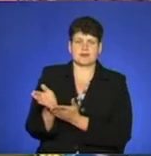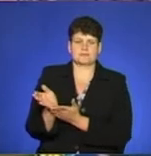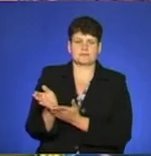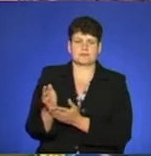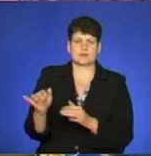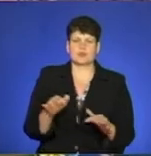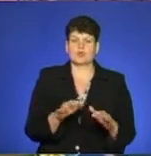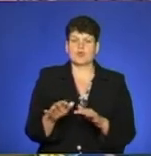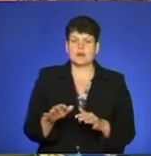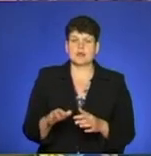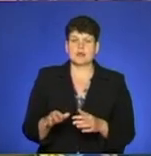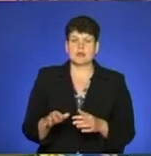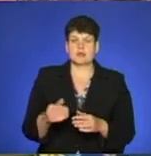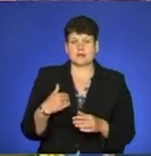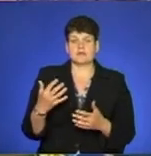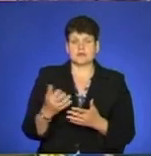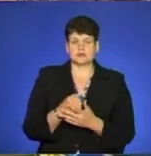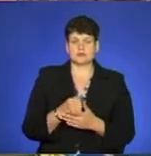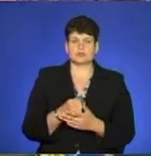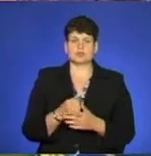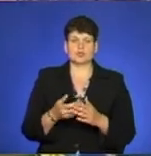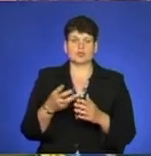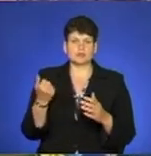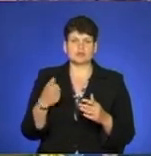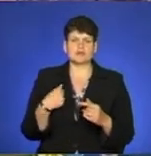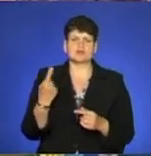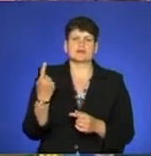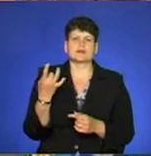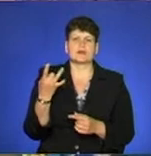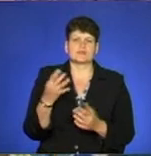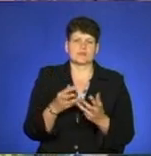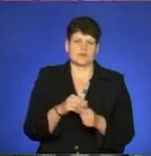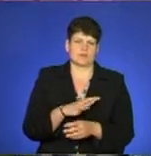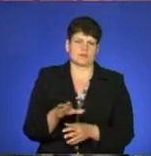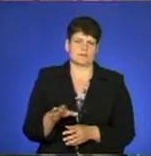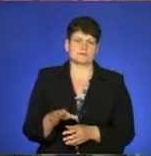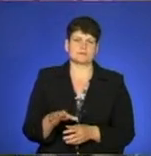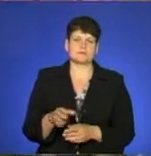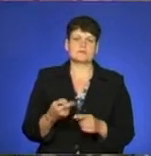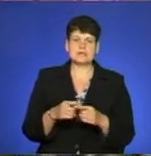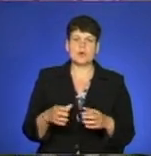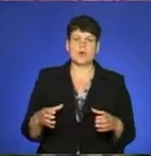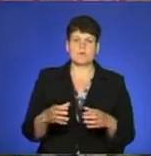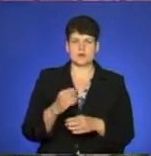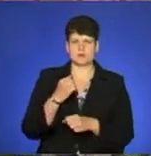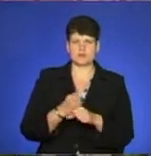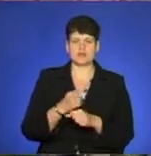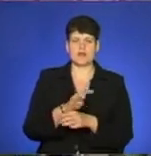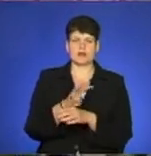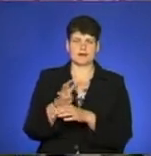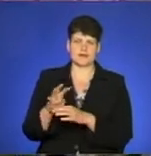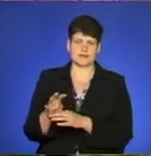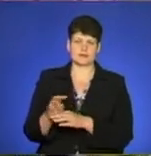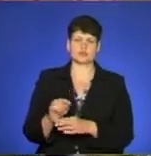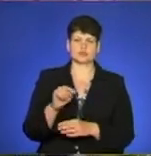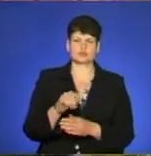і таким чином нам вдалося уникнути, щоб нас, бодай, хоч раз вирахували. Це командна робота, артилерія.